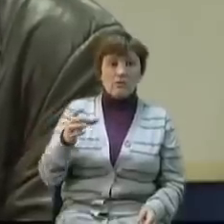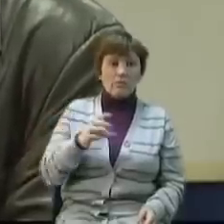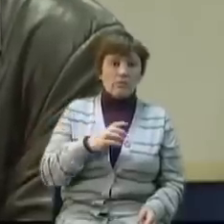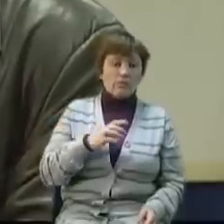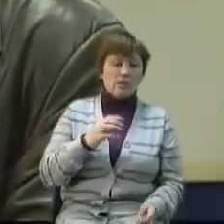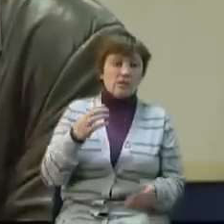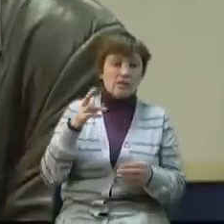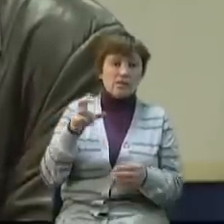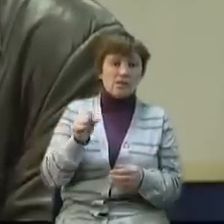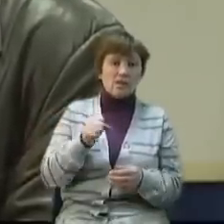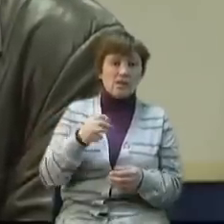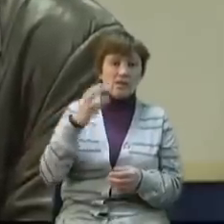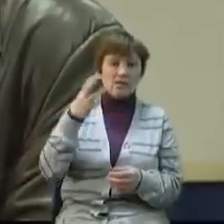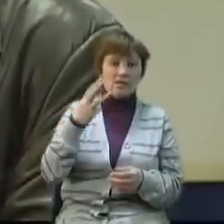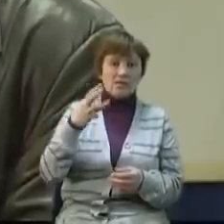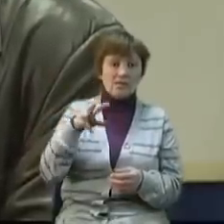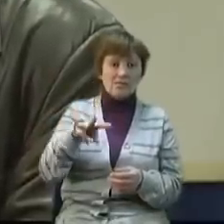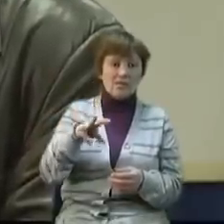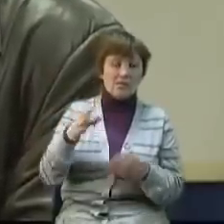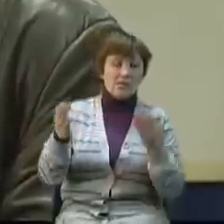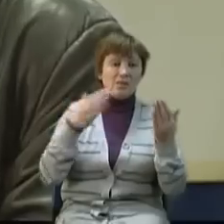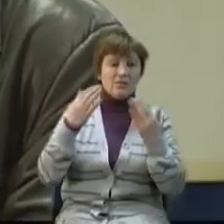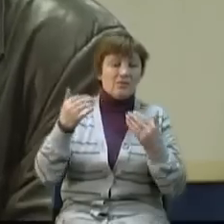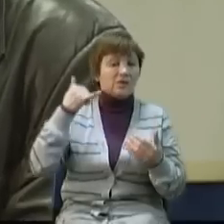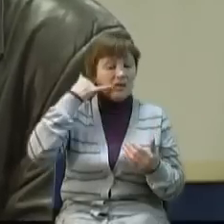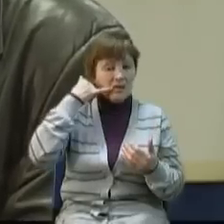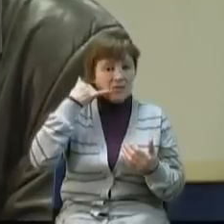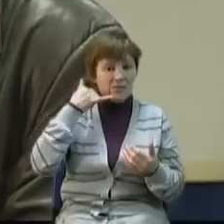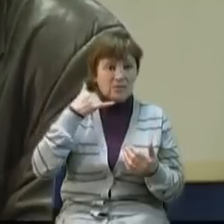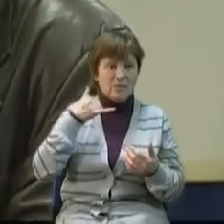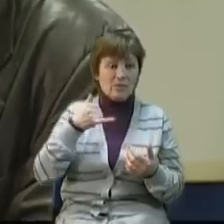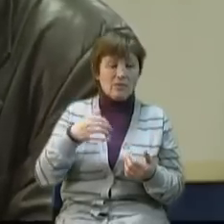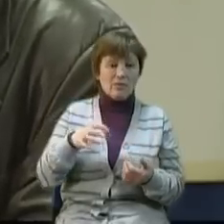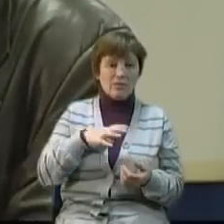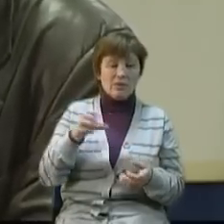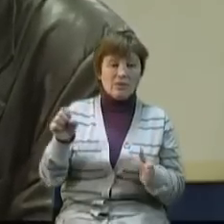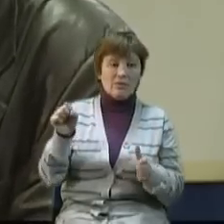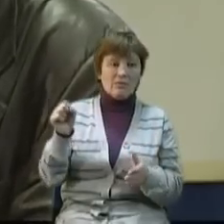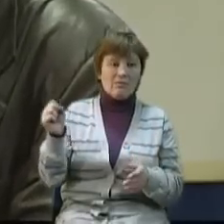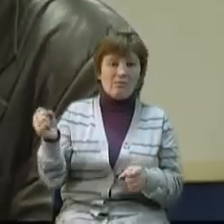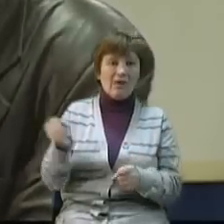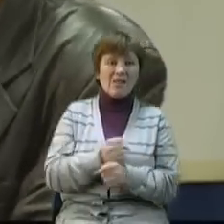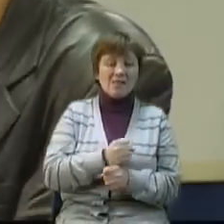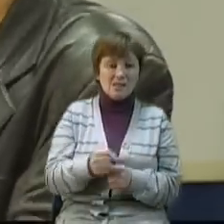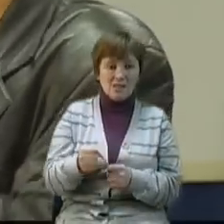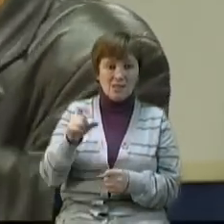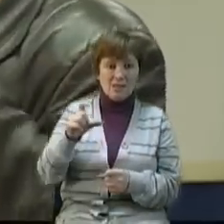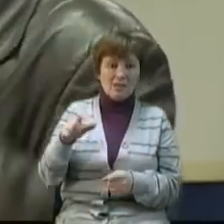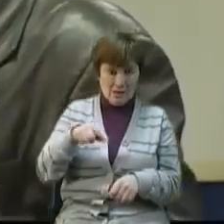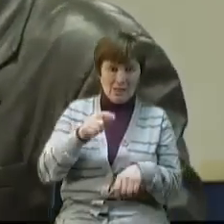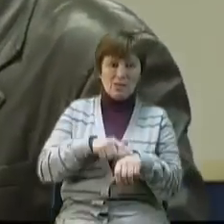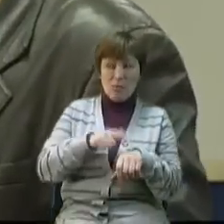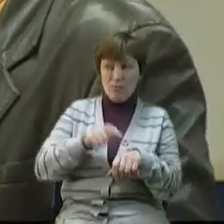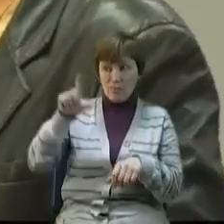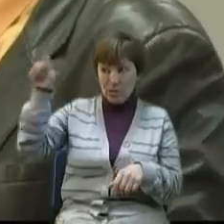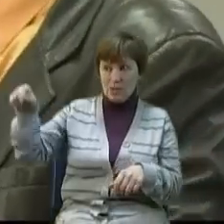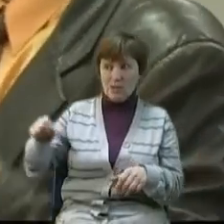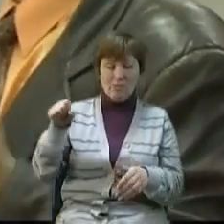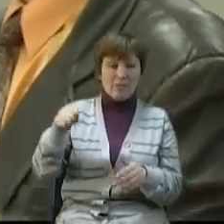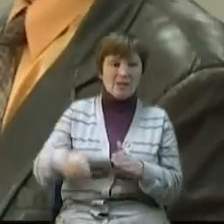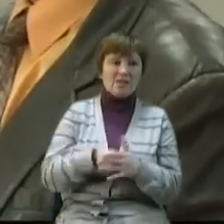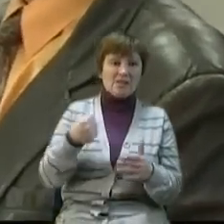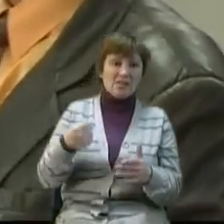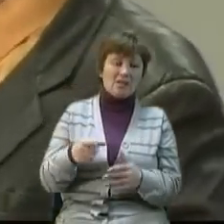полчаса до смерти разговаривал по телефону. Он был из Солнцевских, он сам из города Бобруйска, но там один из старших,